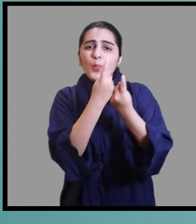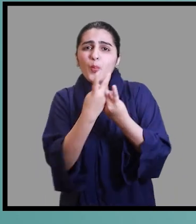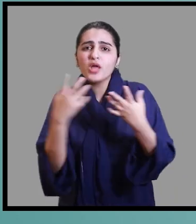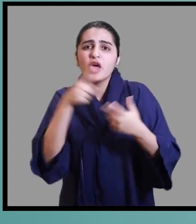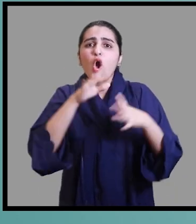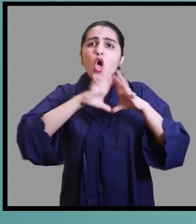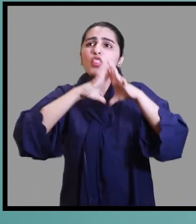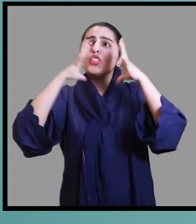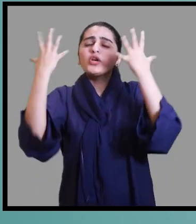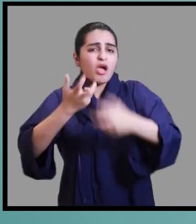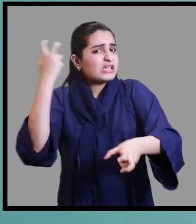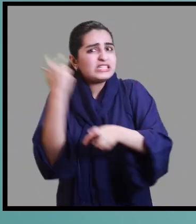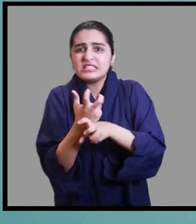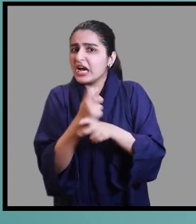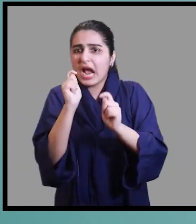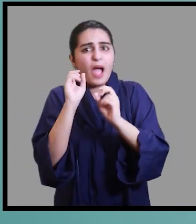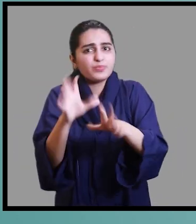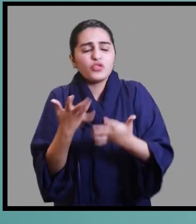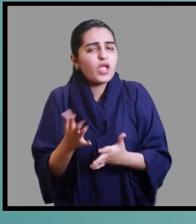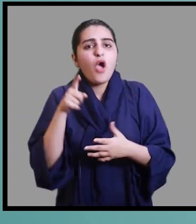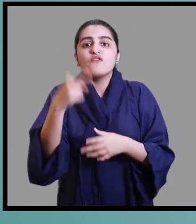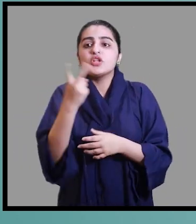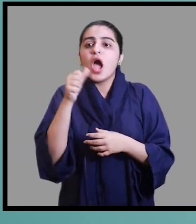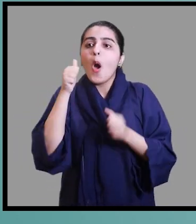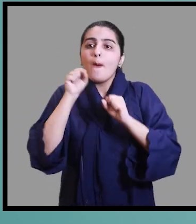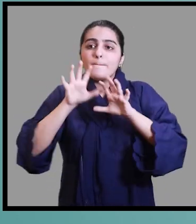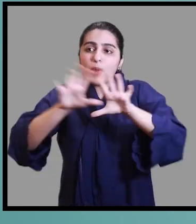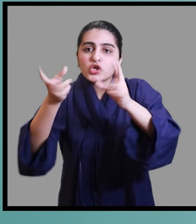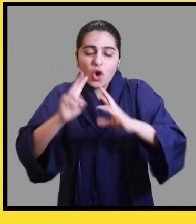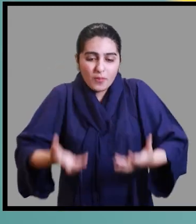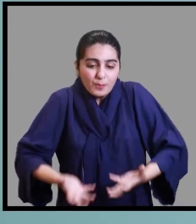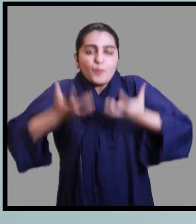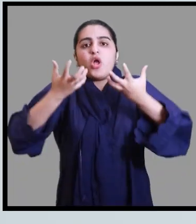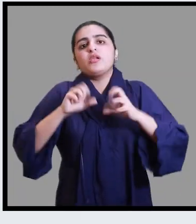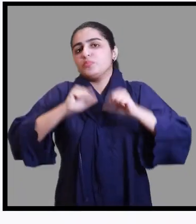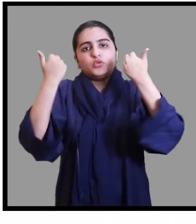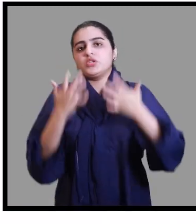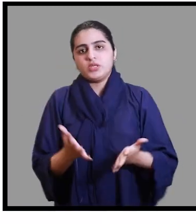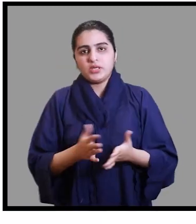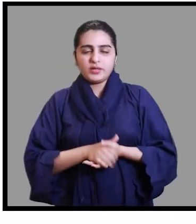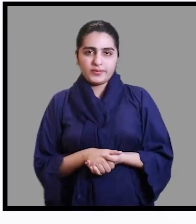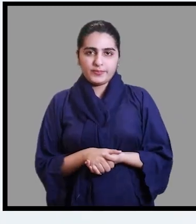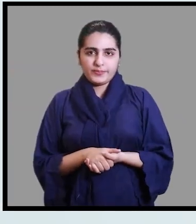बहुत से लोग तो मेन स्विच भी ऑन नहीं करते हैं, ये कहीं दुनिया में कोई इनको रिस्ट्रिक्शन नहीं, सिर्फ पुश और पुल नहीं कर सकते ये।